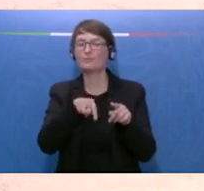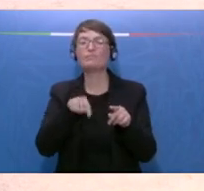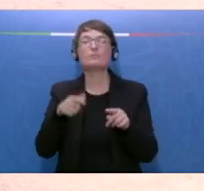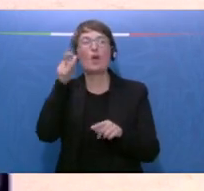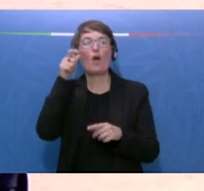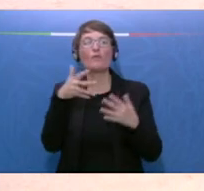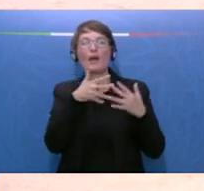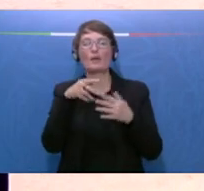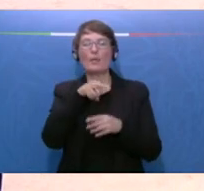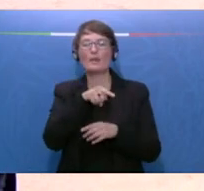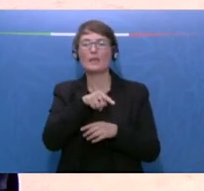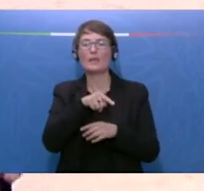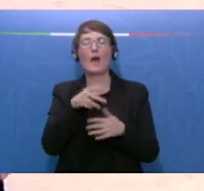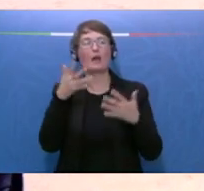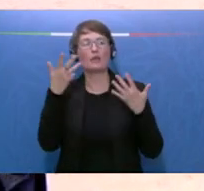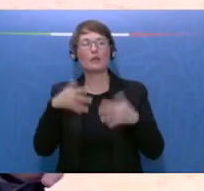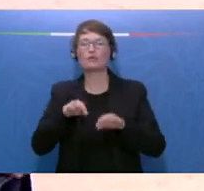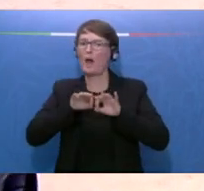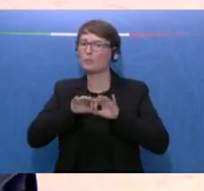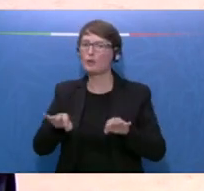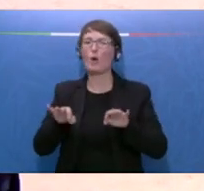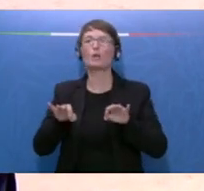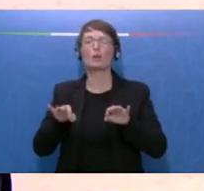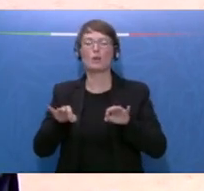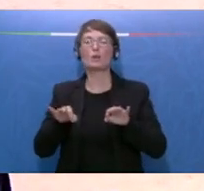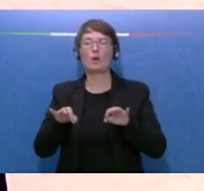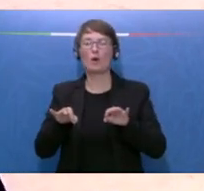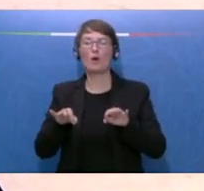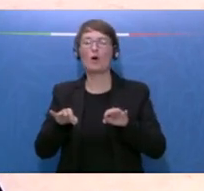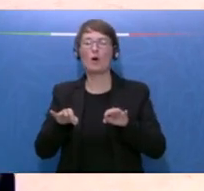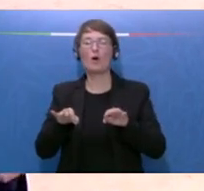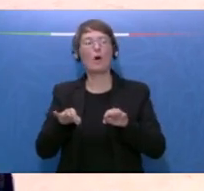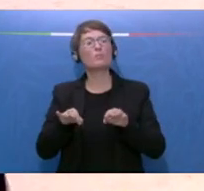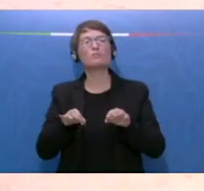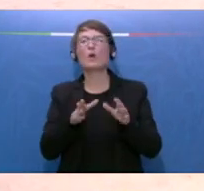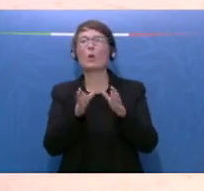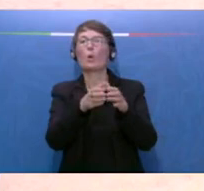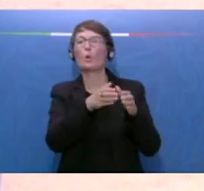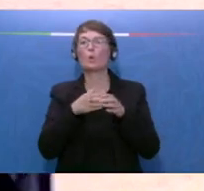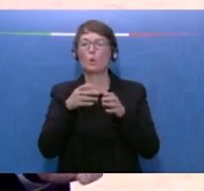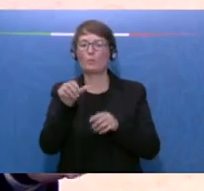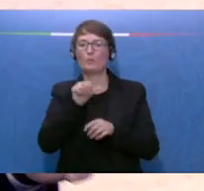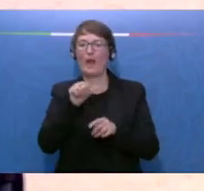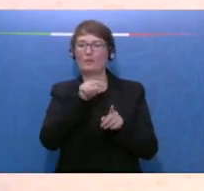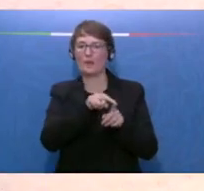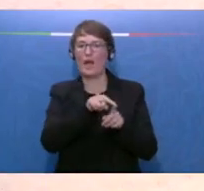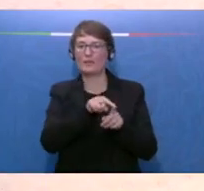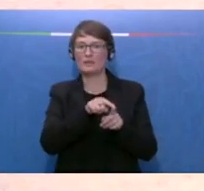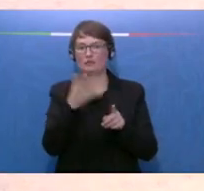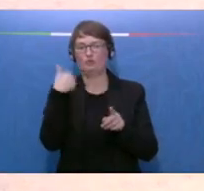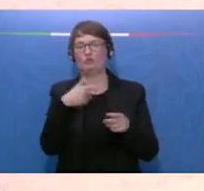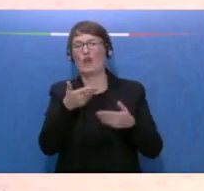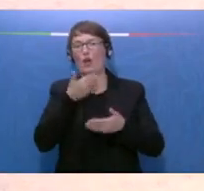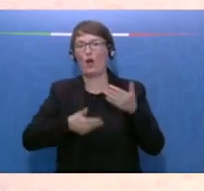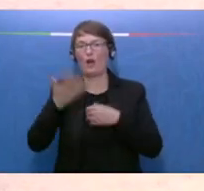dislocato vari gruppi di come dire di di afgani che hanno collaborato con le forze armate in altri paesi intorno